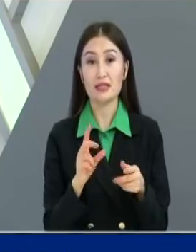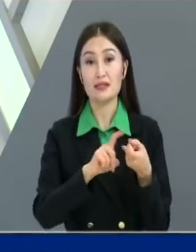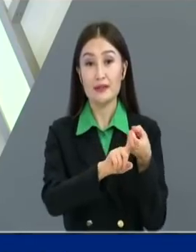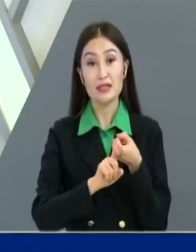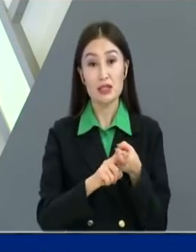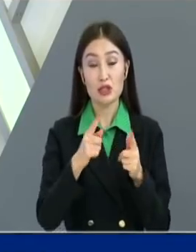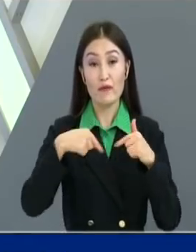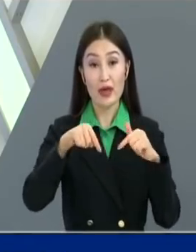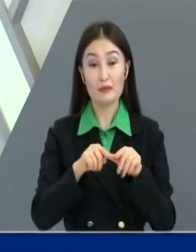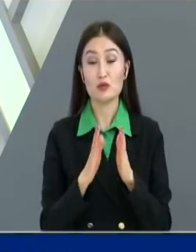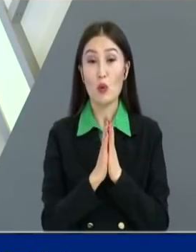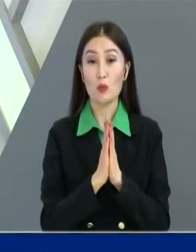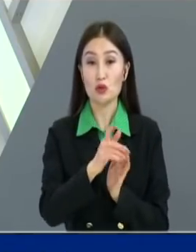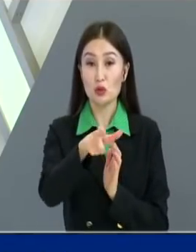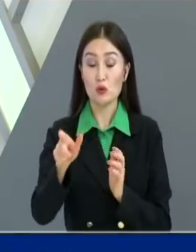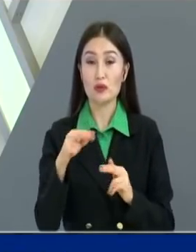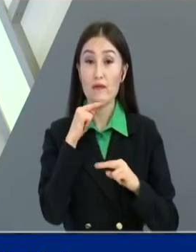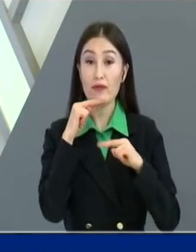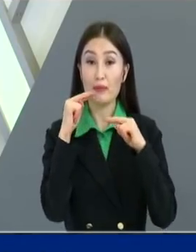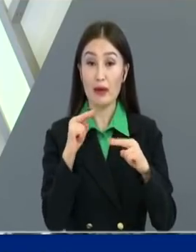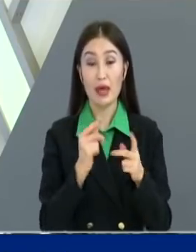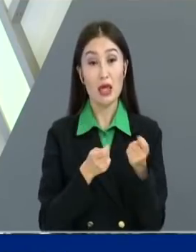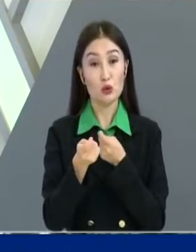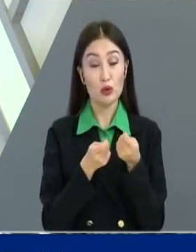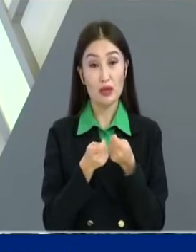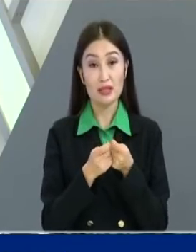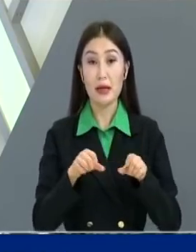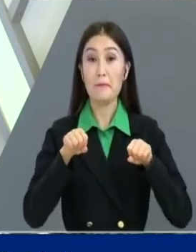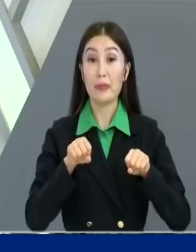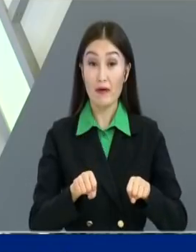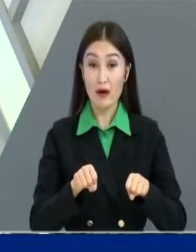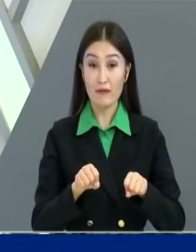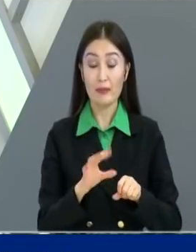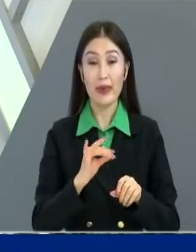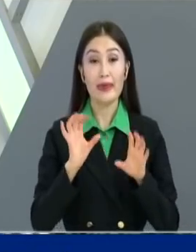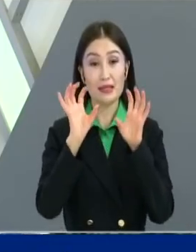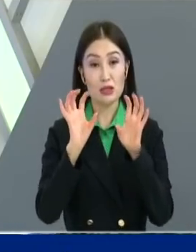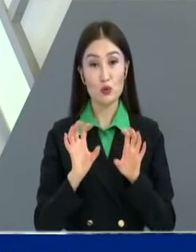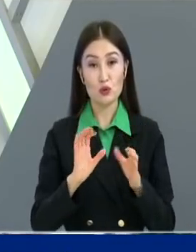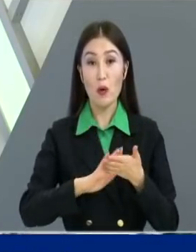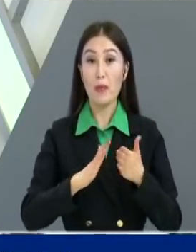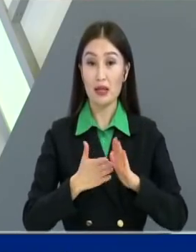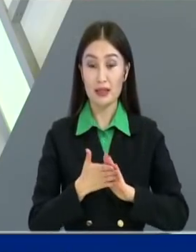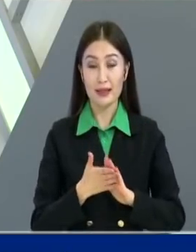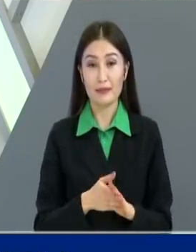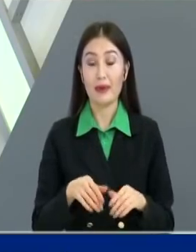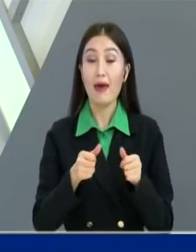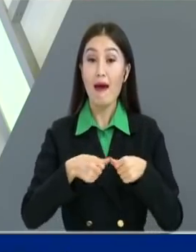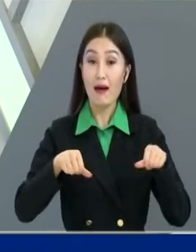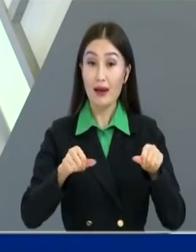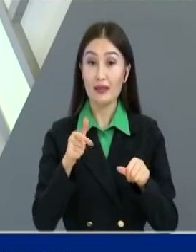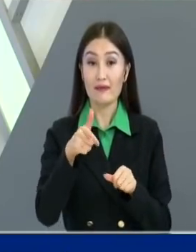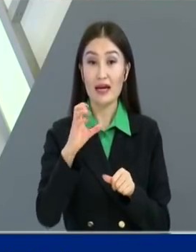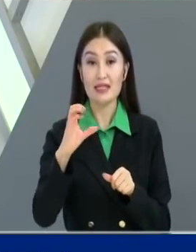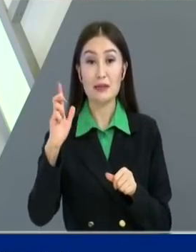ведомство просит граждан быть бдительными и руководствоваться правовыми и конституционными положениями. Коллектив